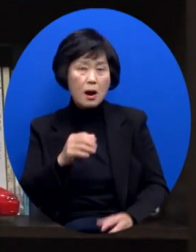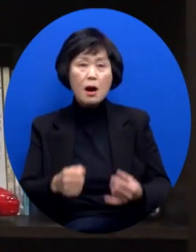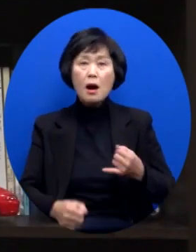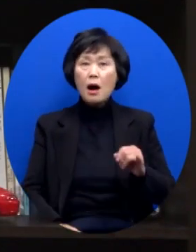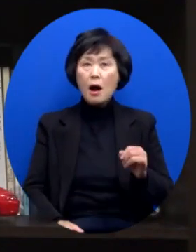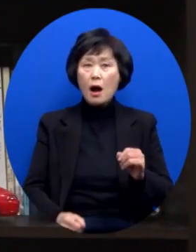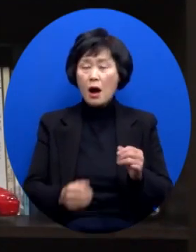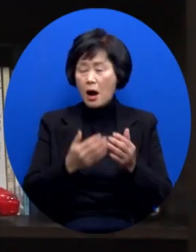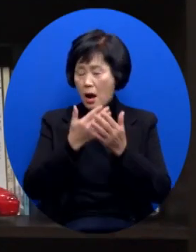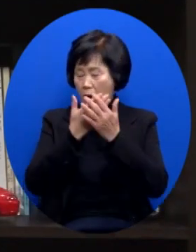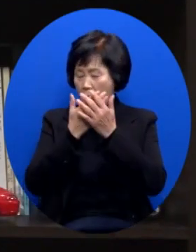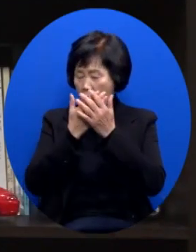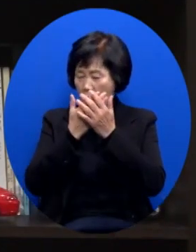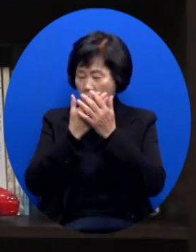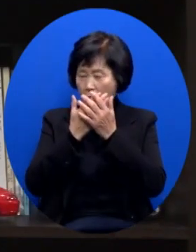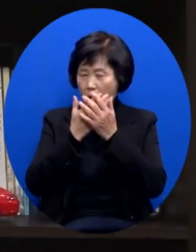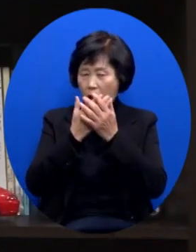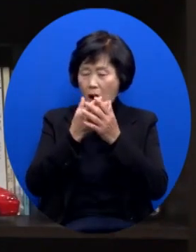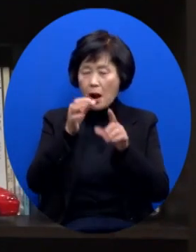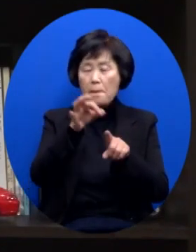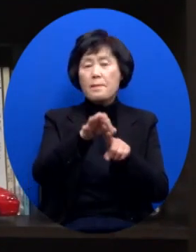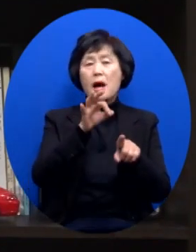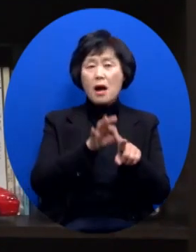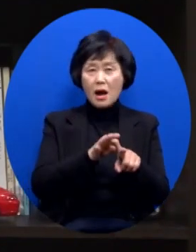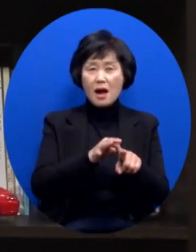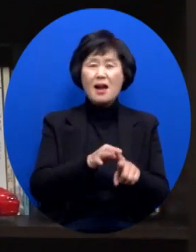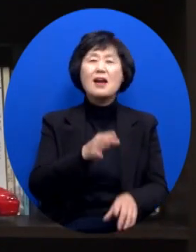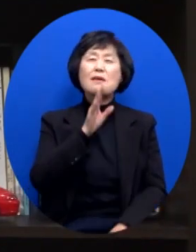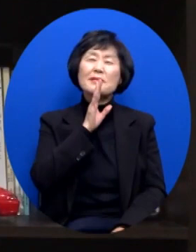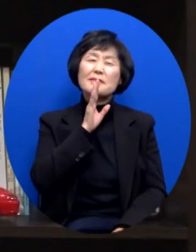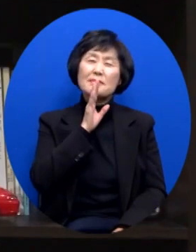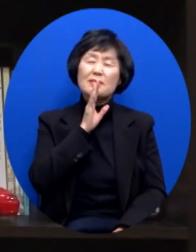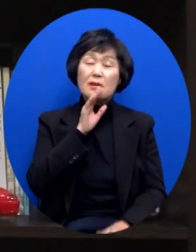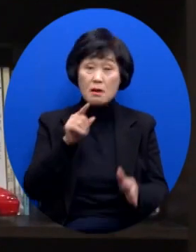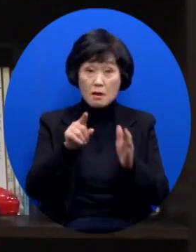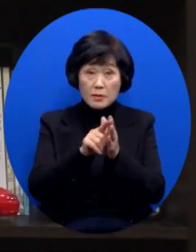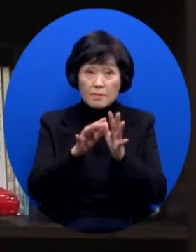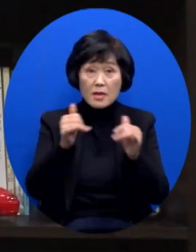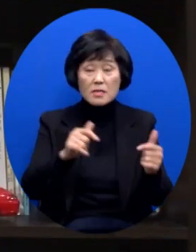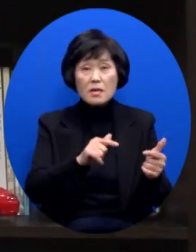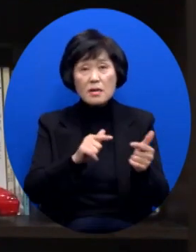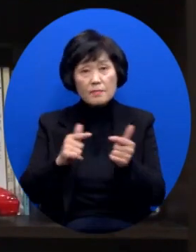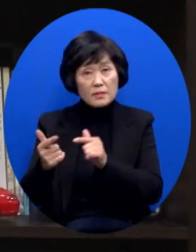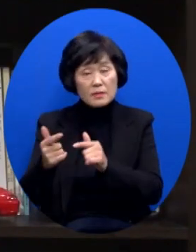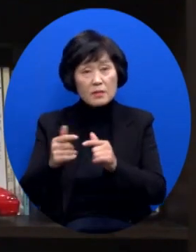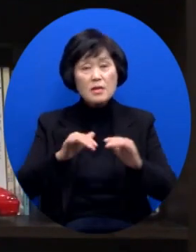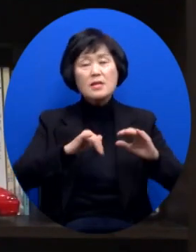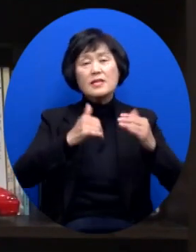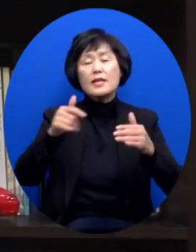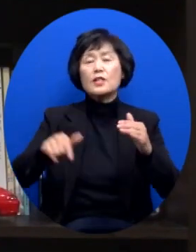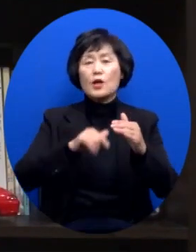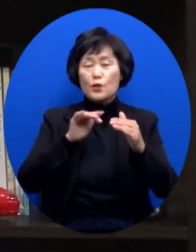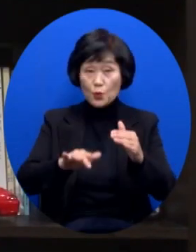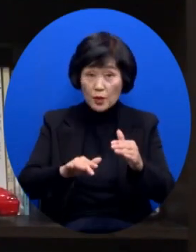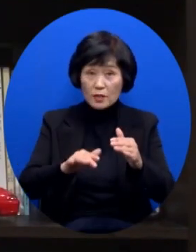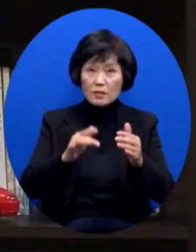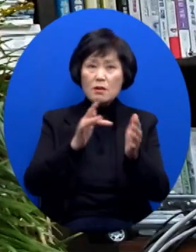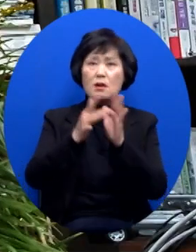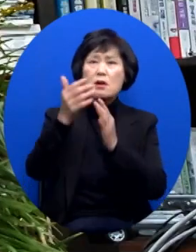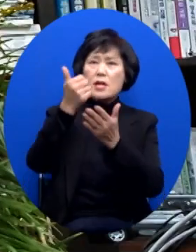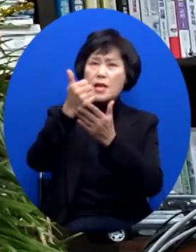무너져버리고 말았죠. 여러분 그렇습니다. 믿음의 사람은 세상 군상들 속에서 예수님을 바로